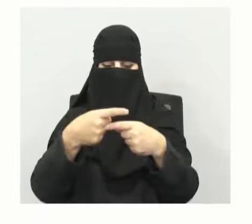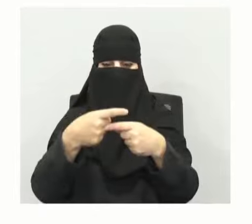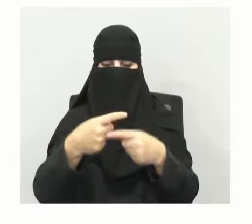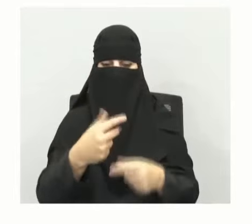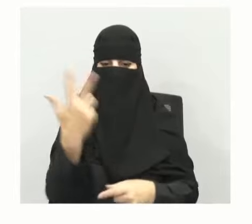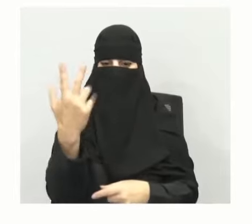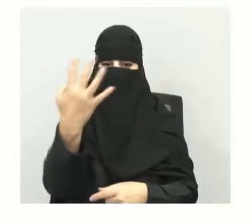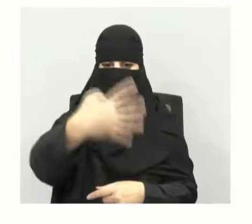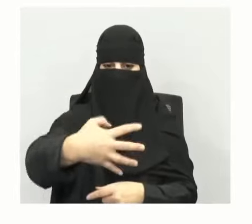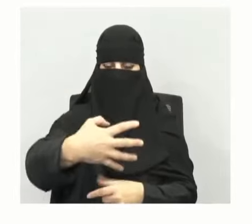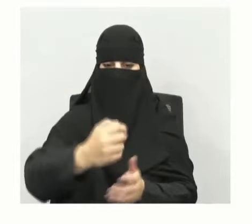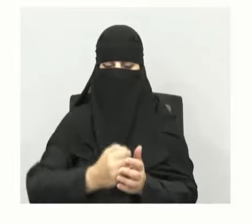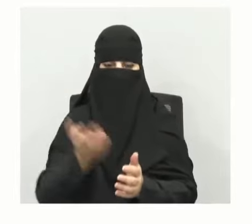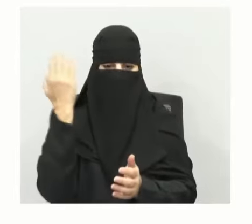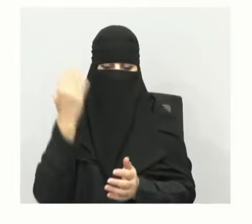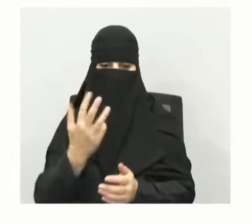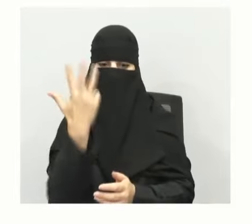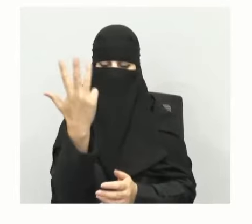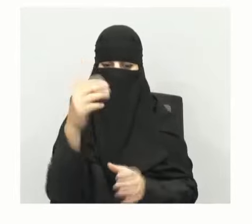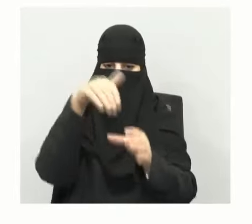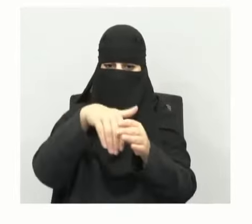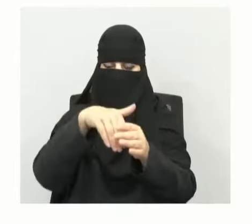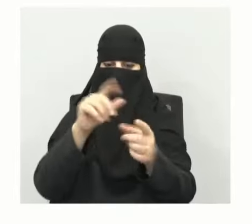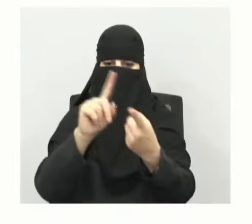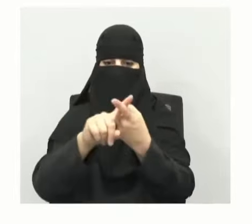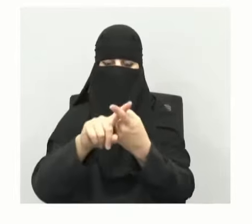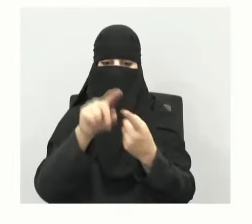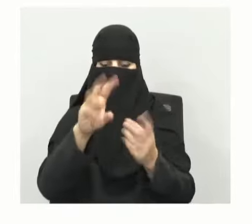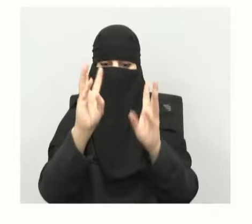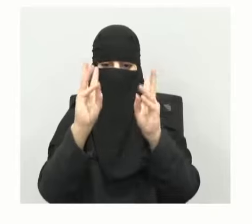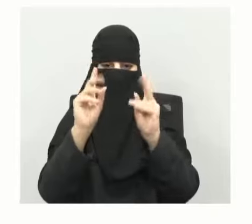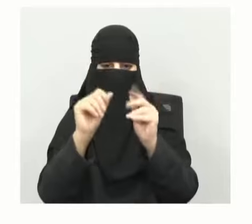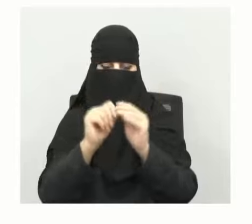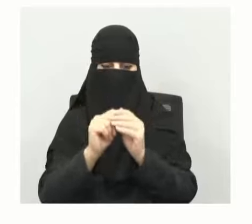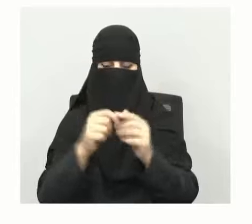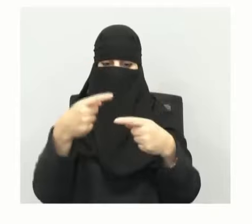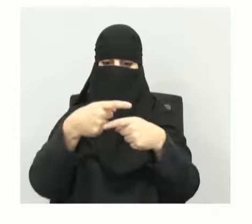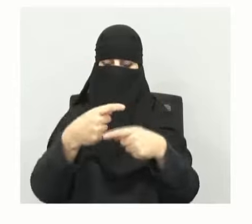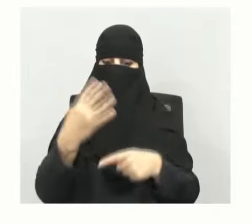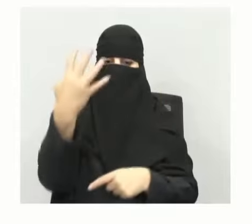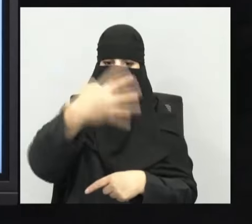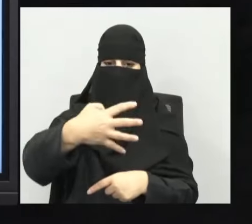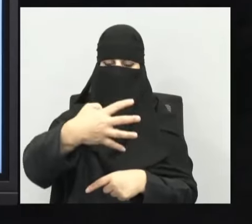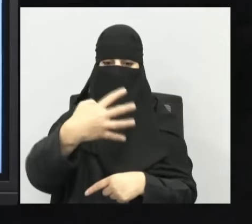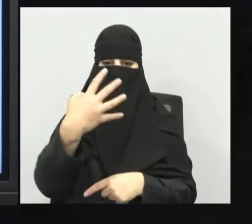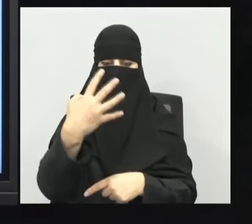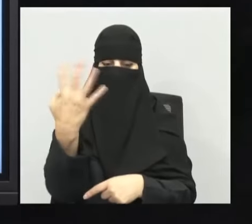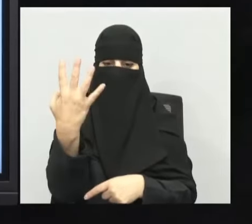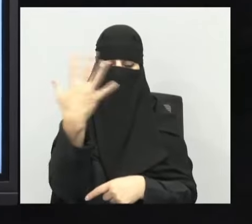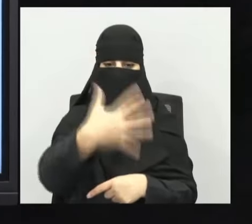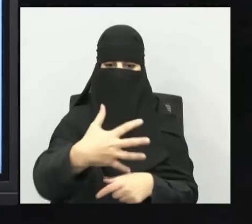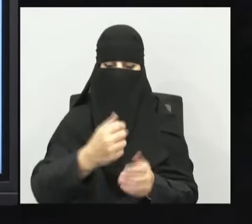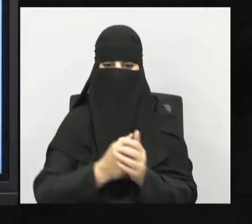48 كانت تسعه في المدخلات ضربناها في هذا العدد فاصبحت 54 ما هذا العدد